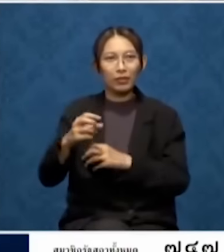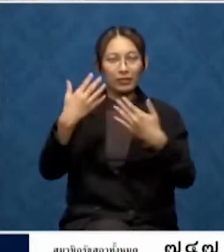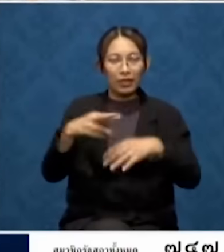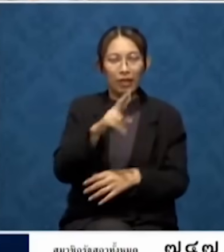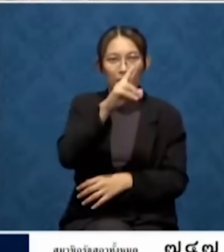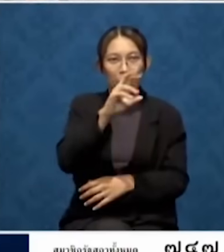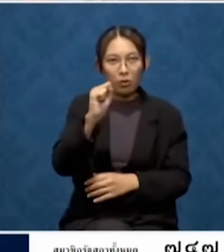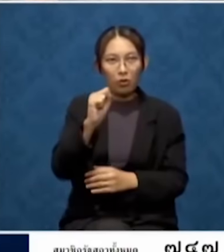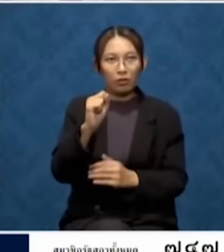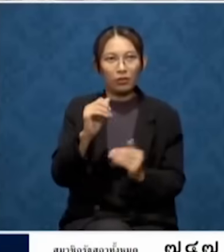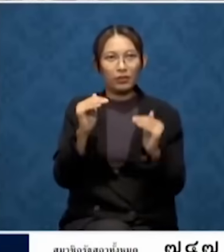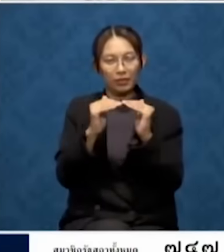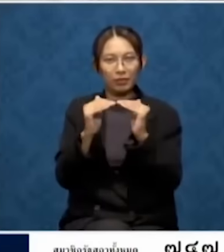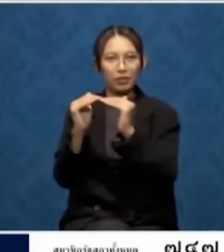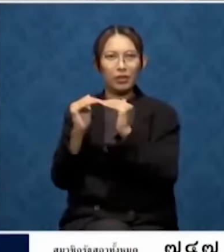เท่ากันนะครับ